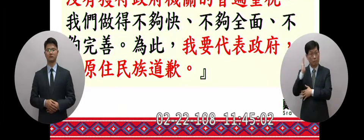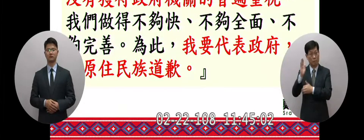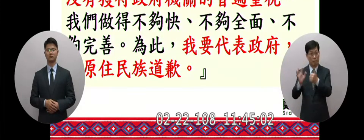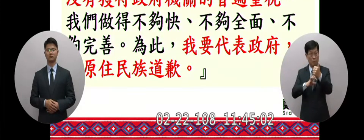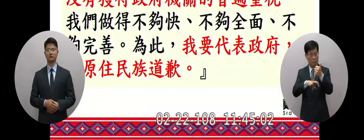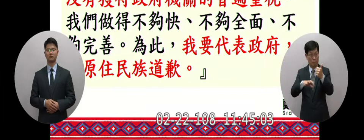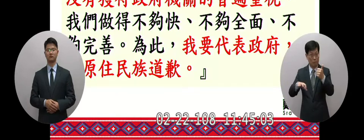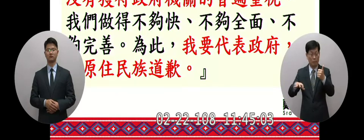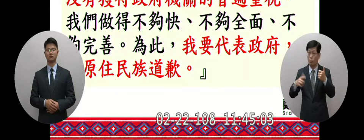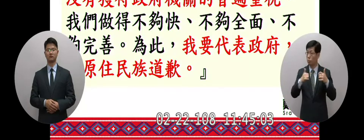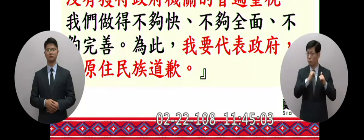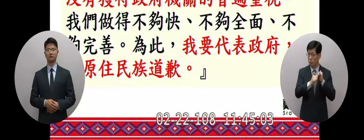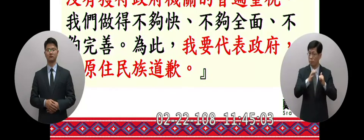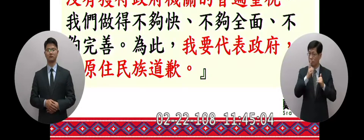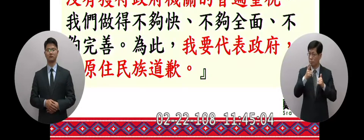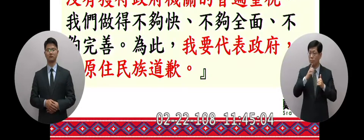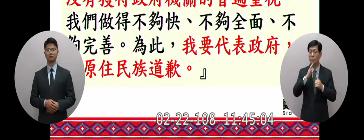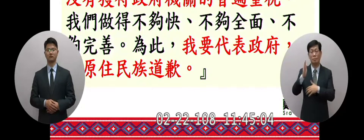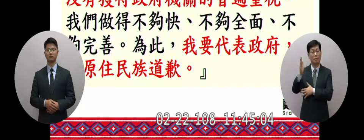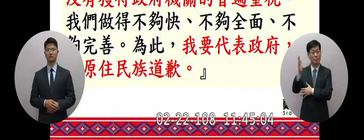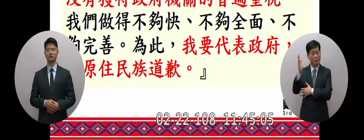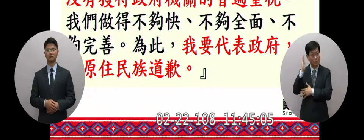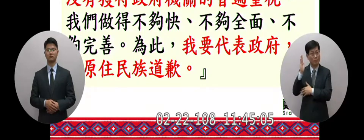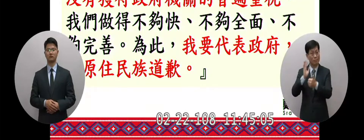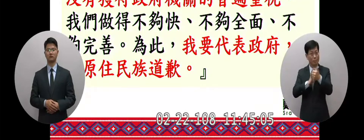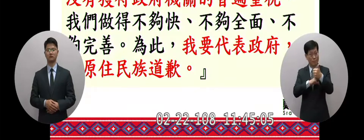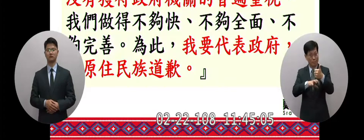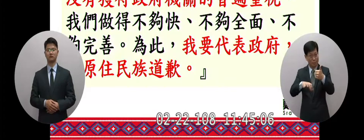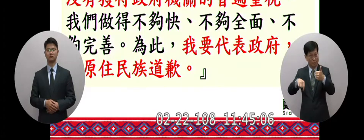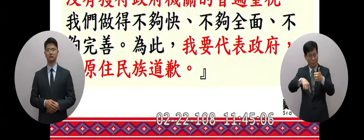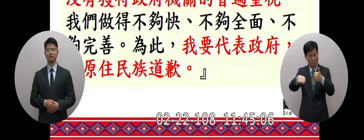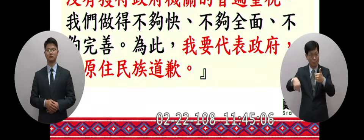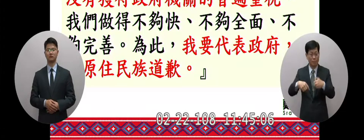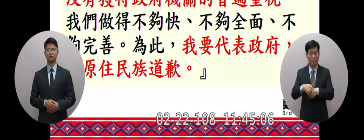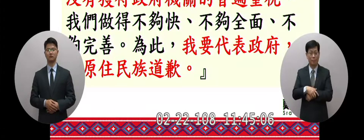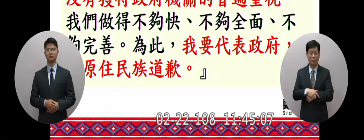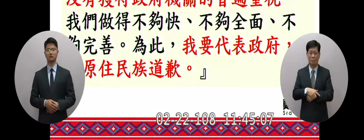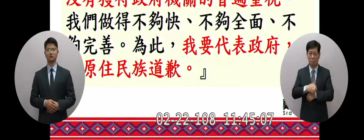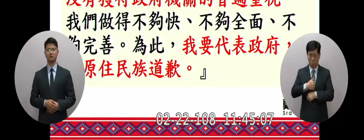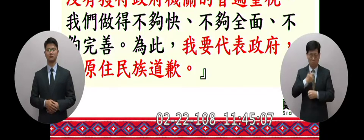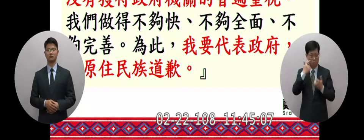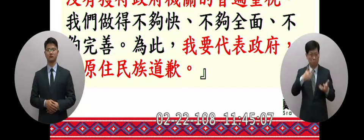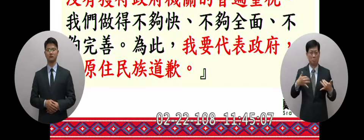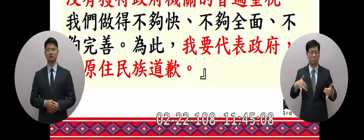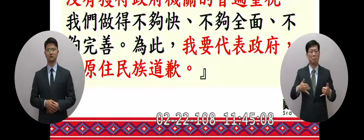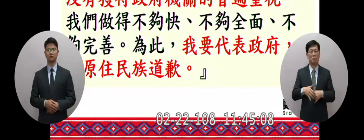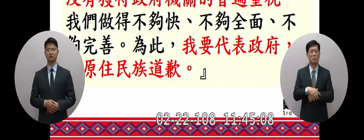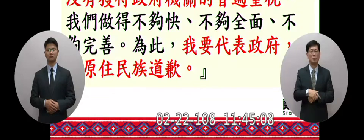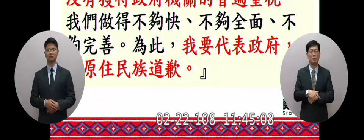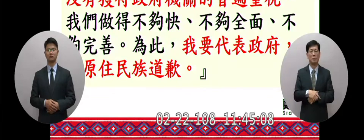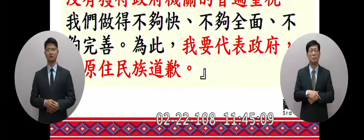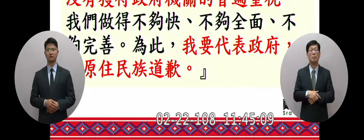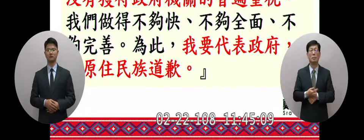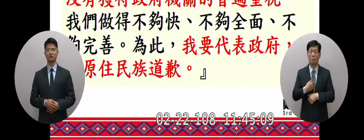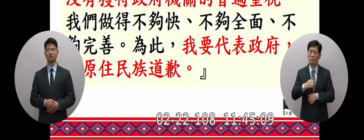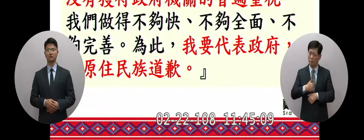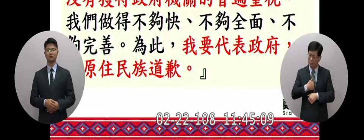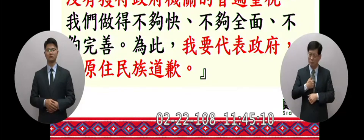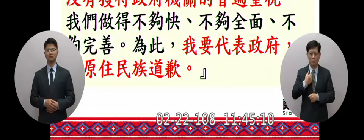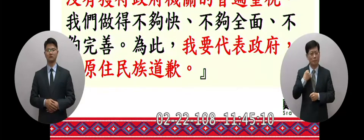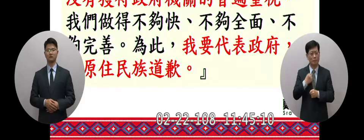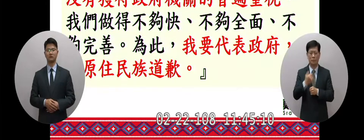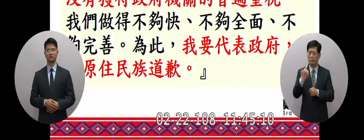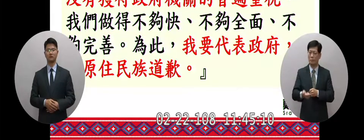关，不是人民，并没有获得政府机关的普遍重视。他说我们做的不够